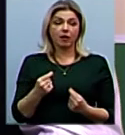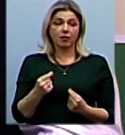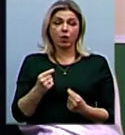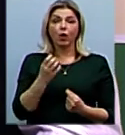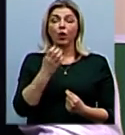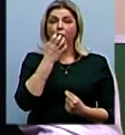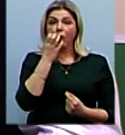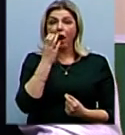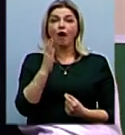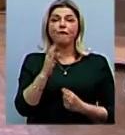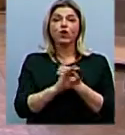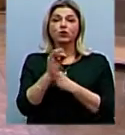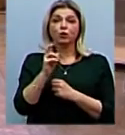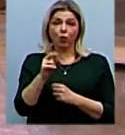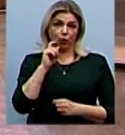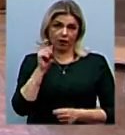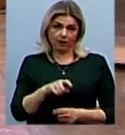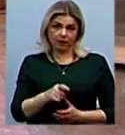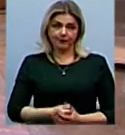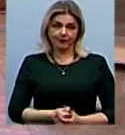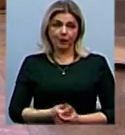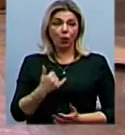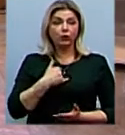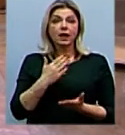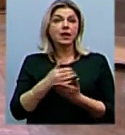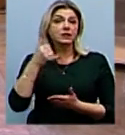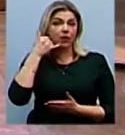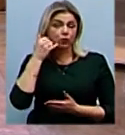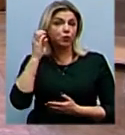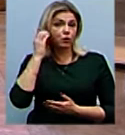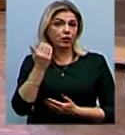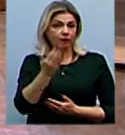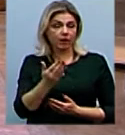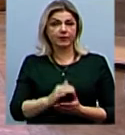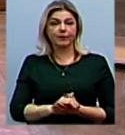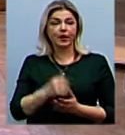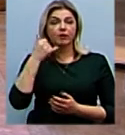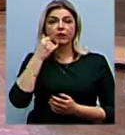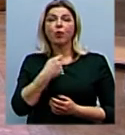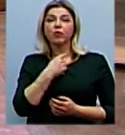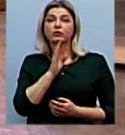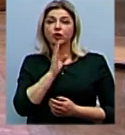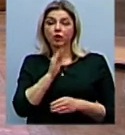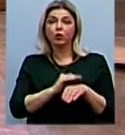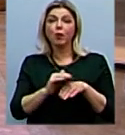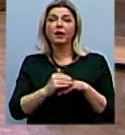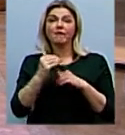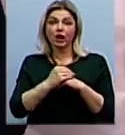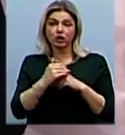Юго-Востока Украины у нас было. Дякую. У нас есть звонок, слухаем вас. Добрый вечер. Добрый. Витаємо.